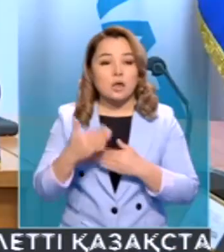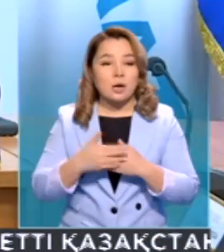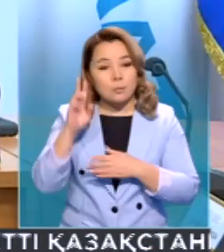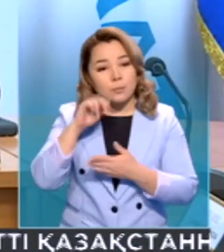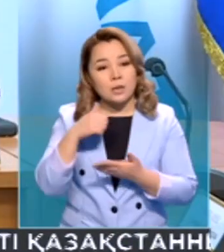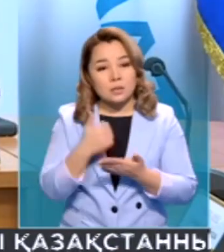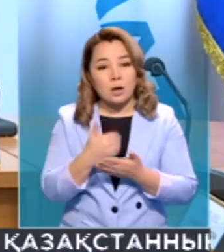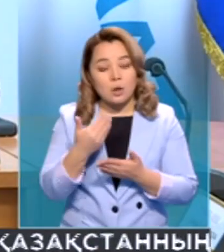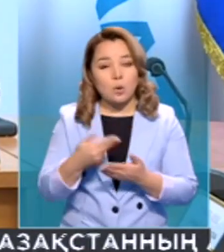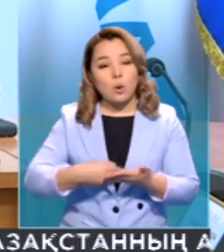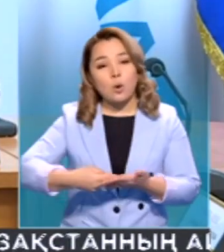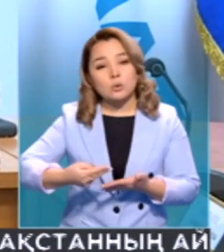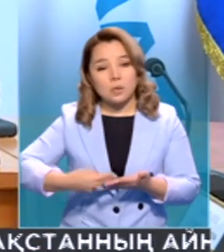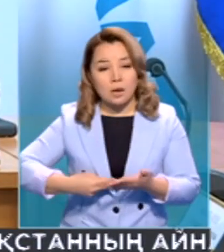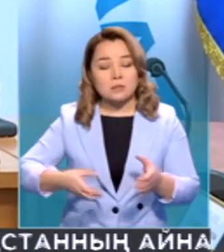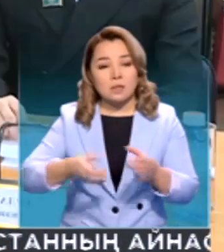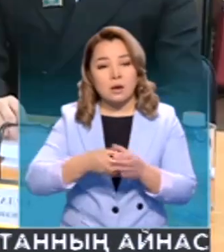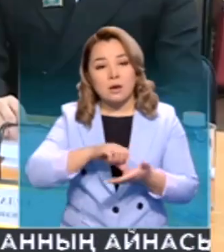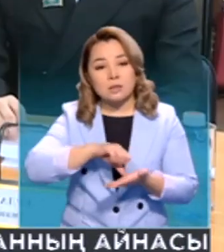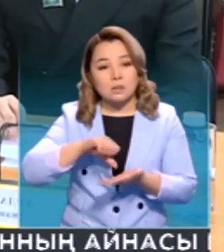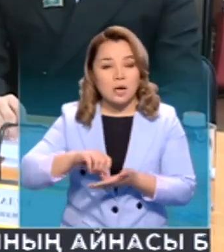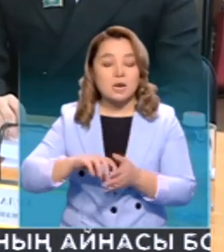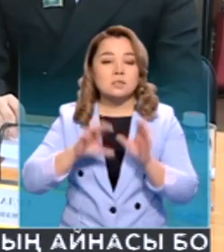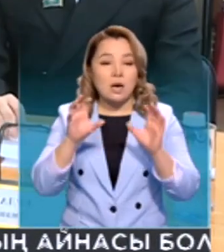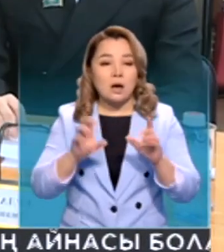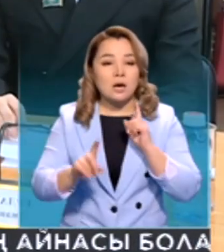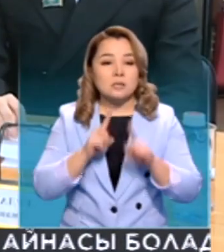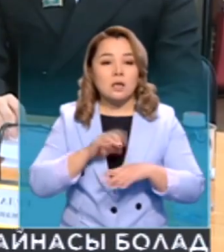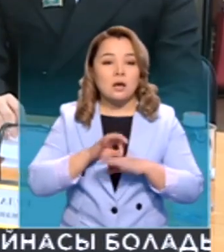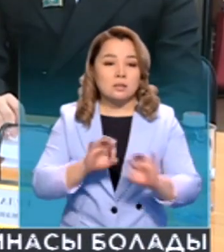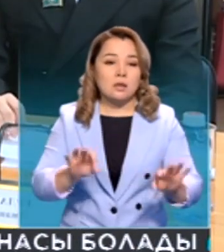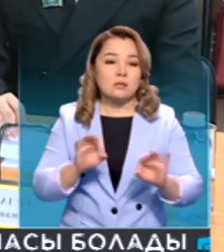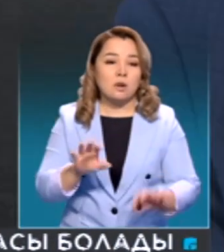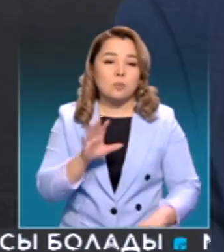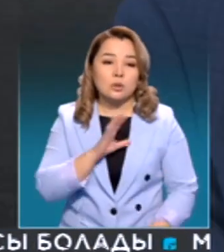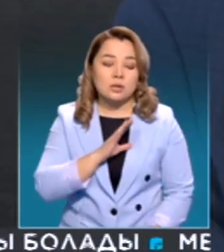мемлекет басшысы қол қойған агломерация туралы заңда пысықталды.